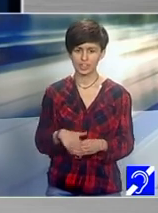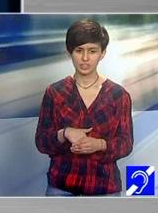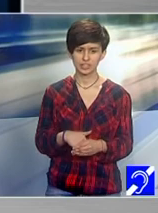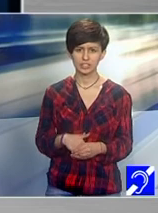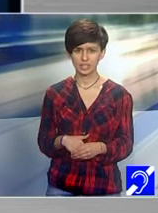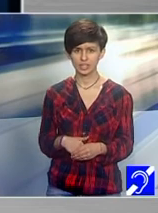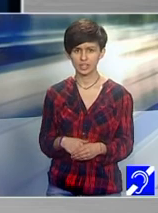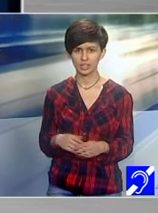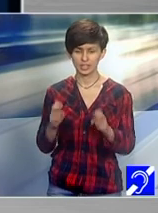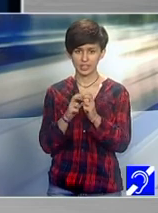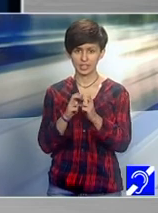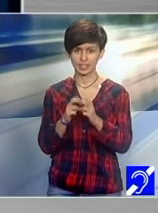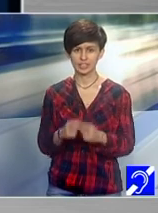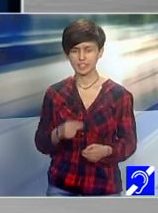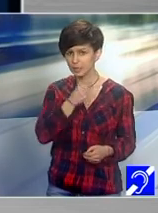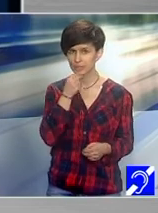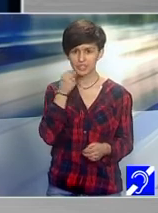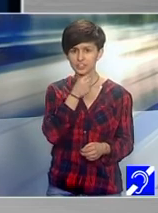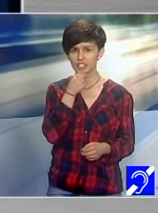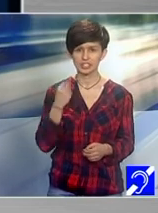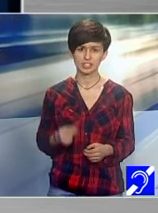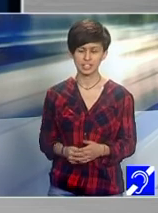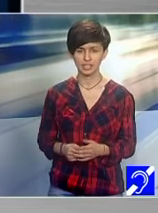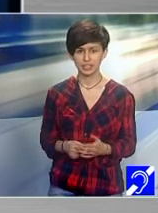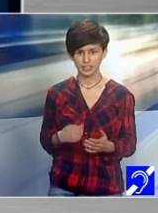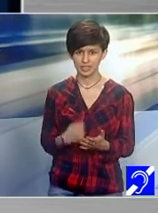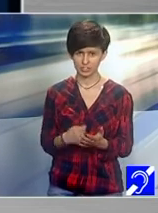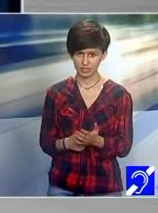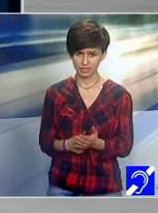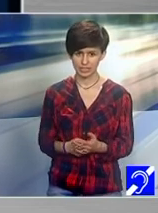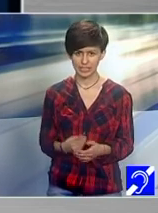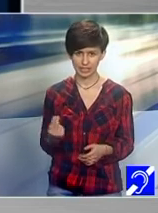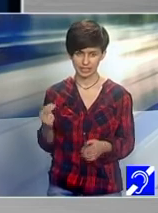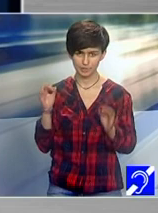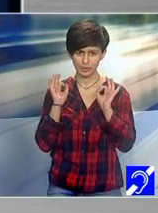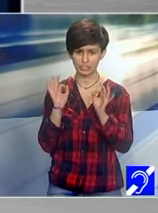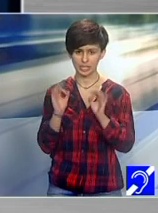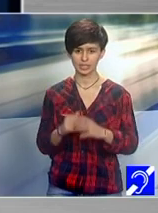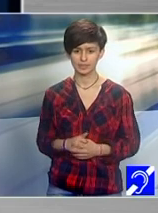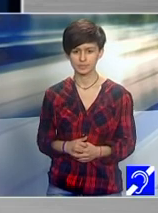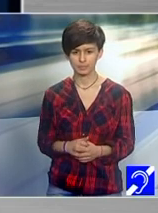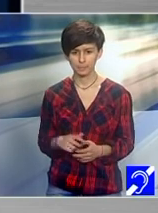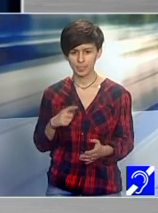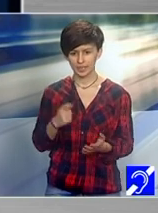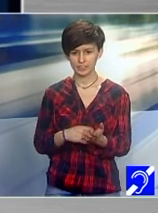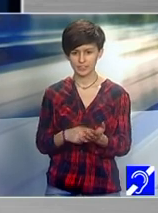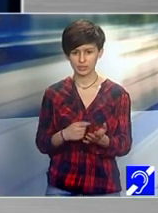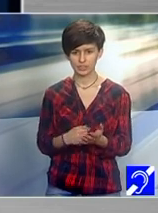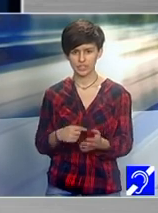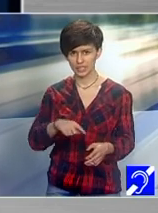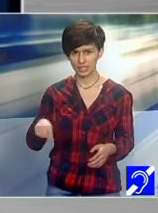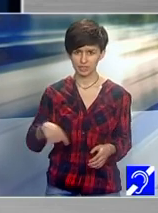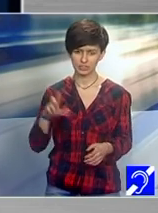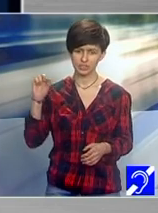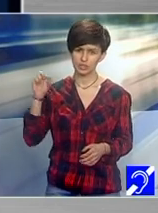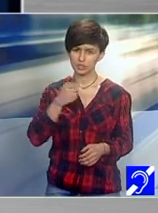preferențiale și noi, dacă avem niște salarii atât de proaste, măcar de asistență medicală gratuită să beneficiem. Este o solicitare de noastră de 20 de ani. Asta